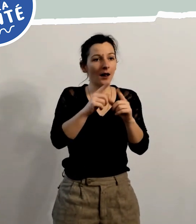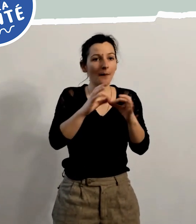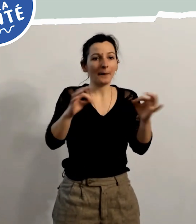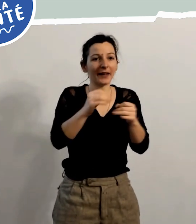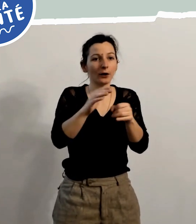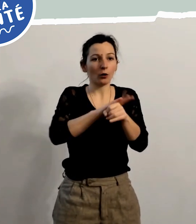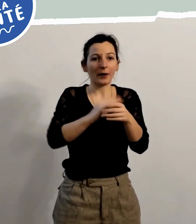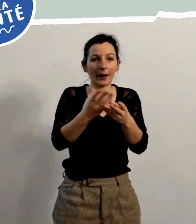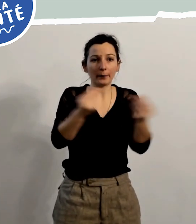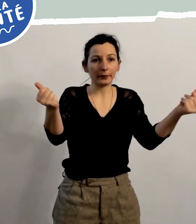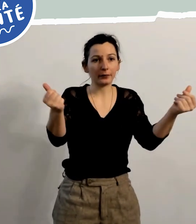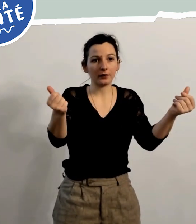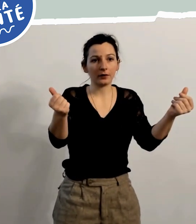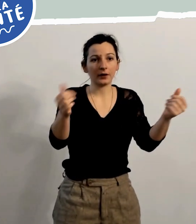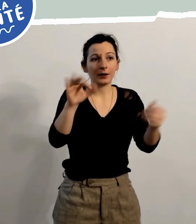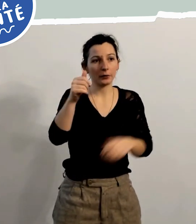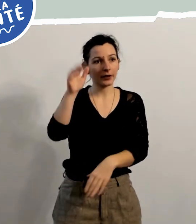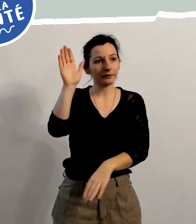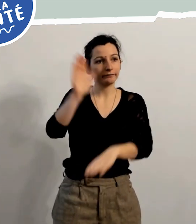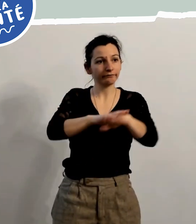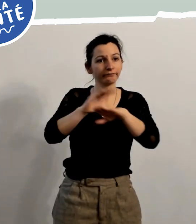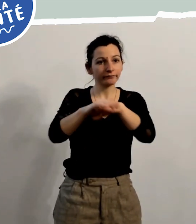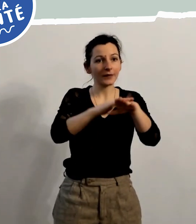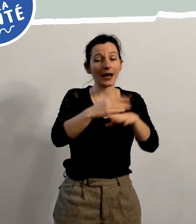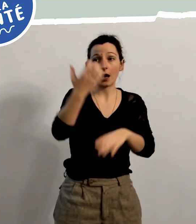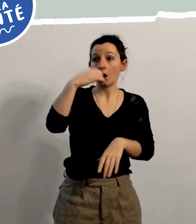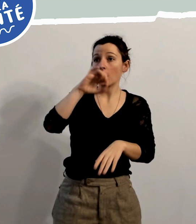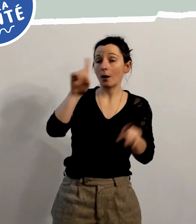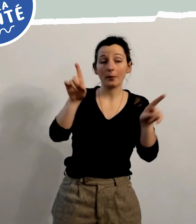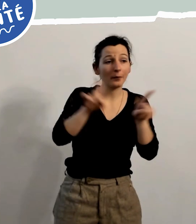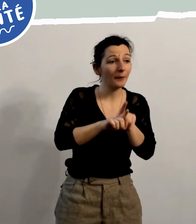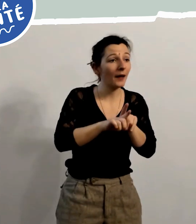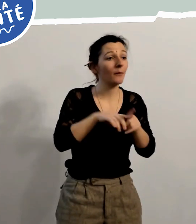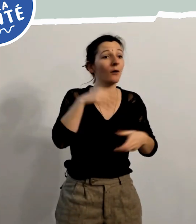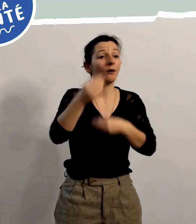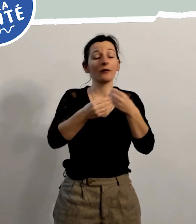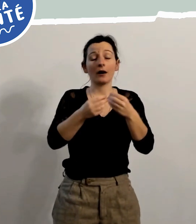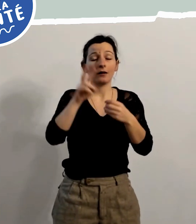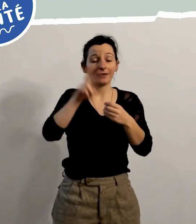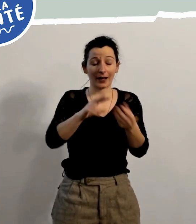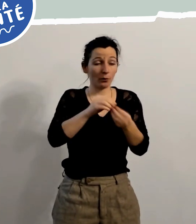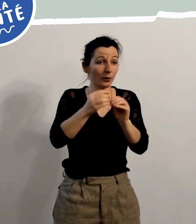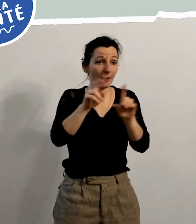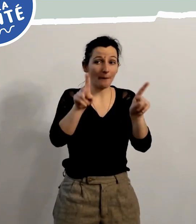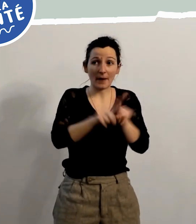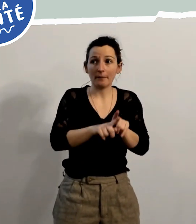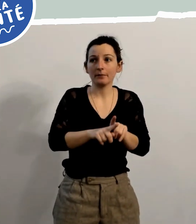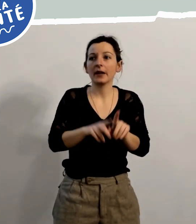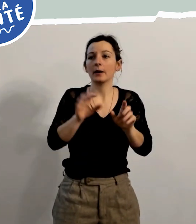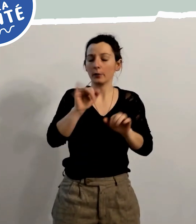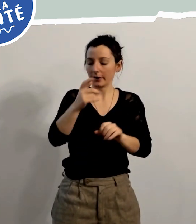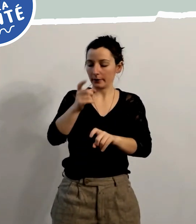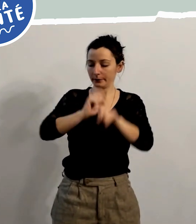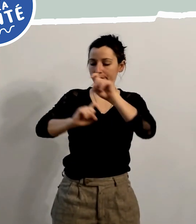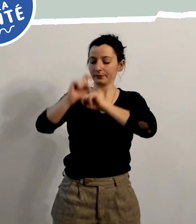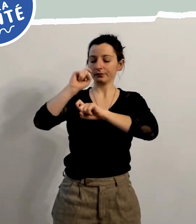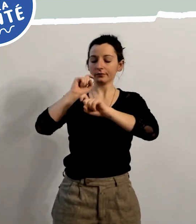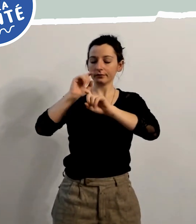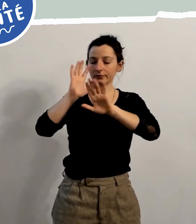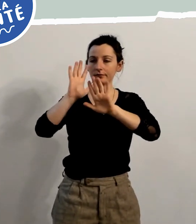L'alerte en Europe, j'en parle pas, etc., etc. Donc, pour revenir à la question,